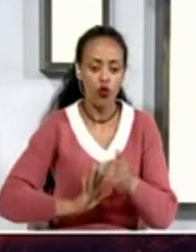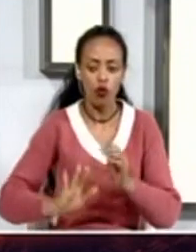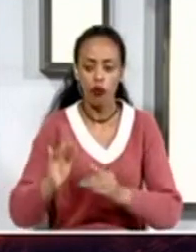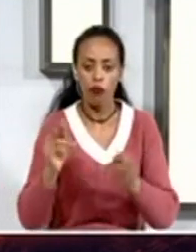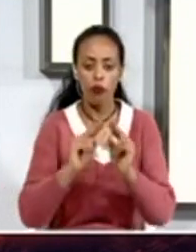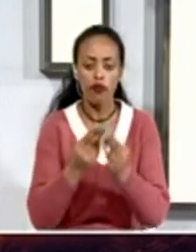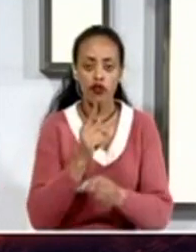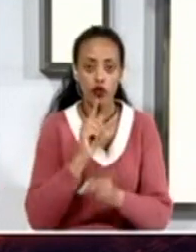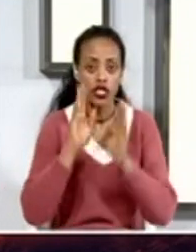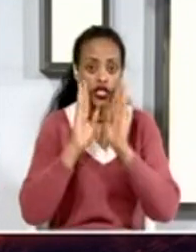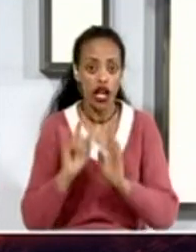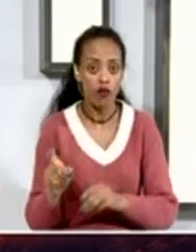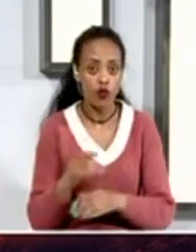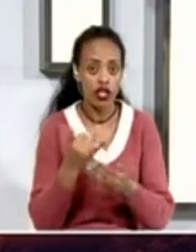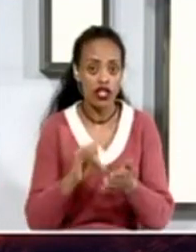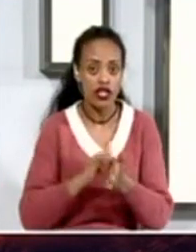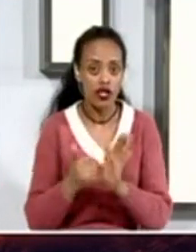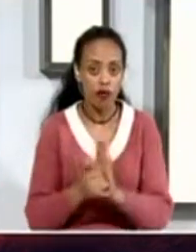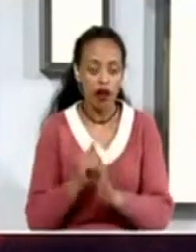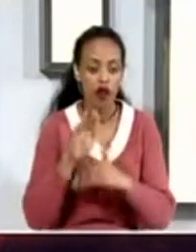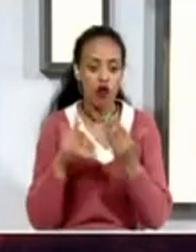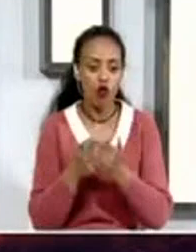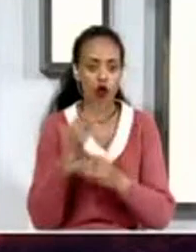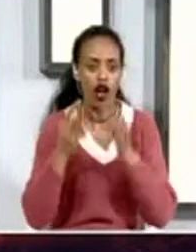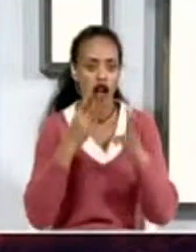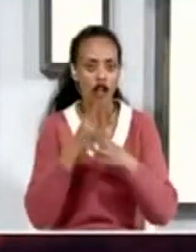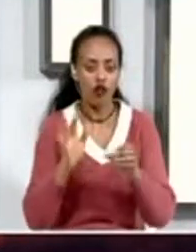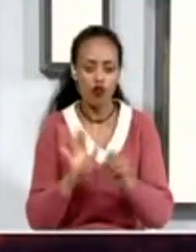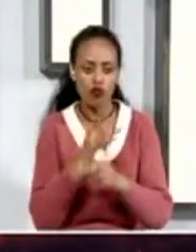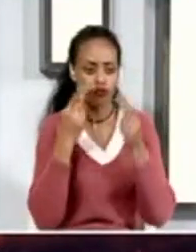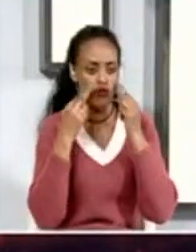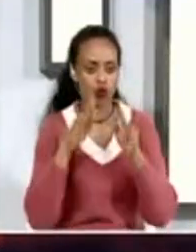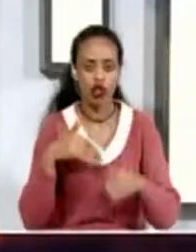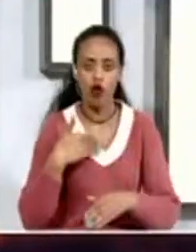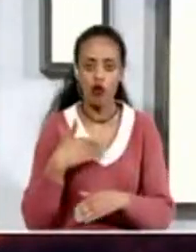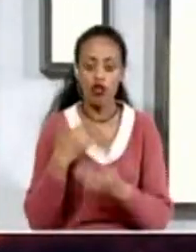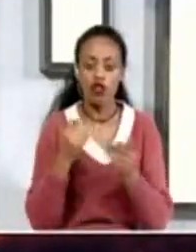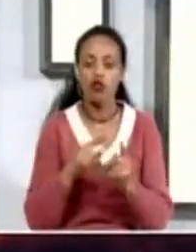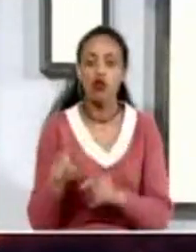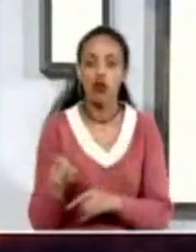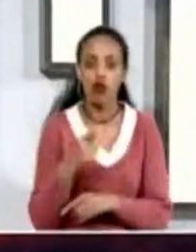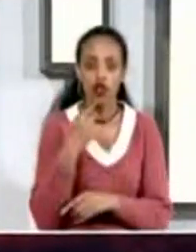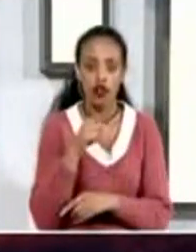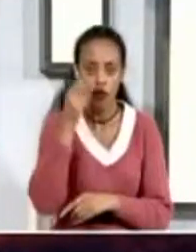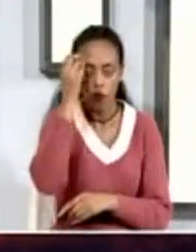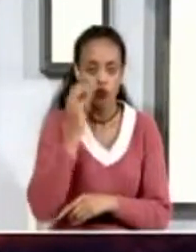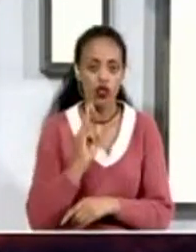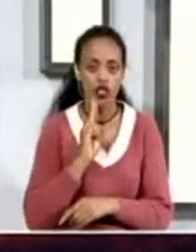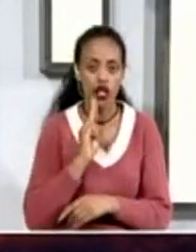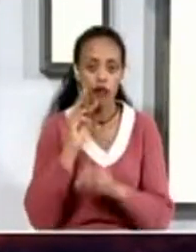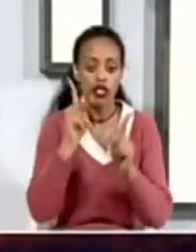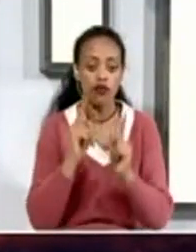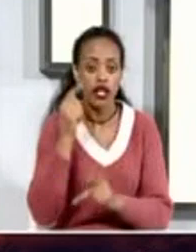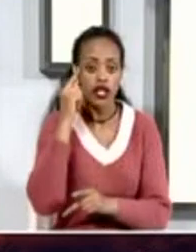የለን። ሰላም ምስኮነ ሕጂ ከዓኒ ኩሉ ዓለም ሙሉእ ርእይዎ እየ ክነግረካ ተሓጎሱ ማለት እዩ። ሕዚ እውን እንተኾነ ትብል ወይዘሮ ሰላም